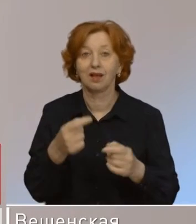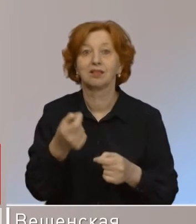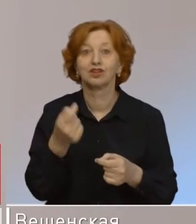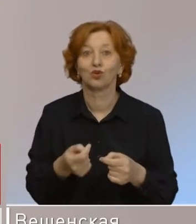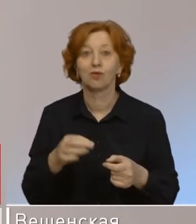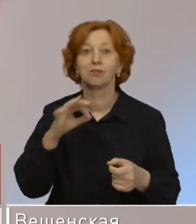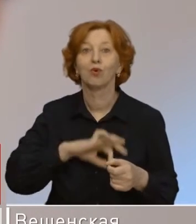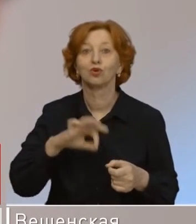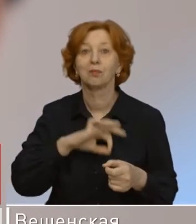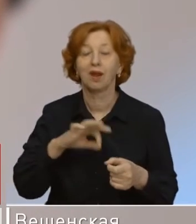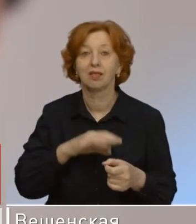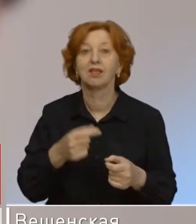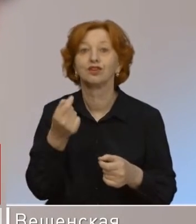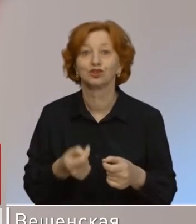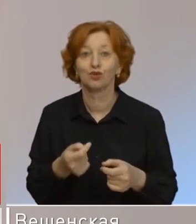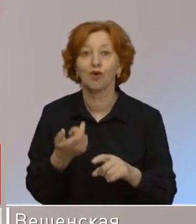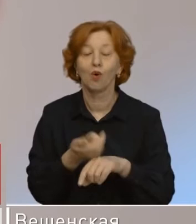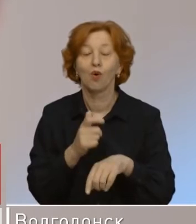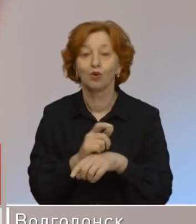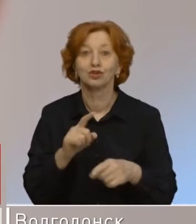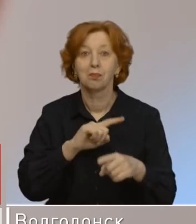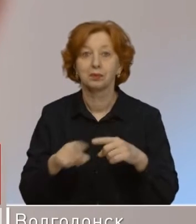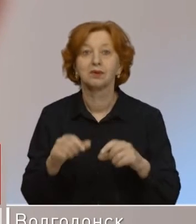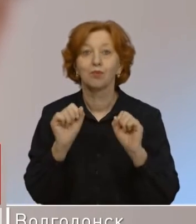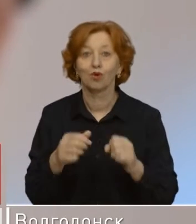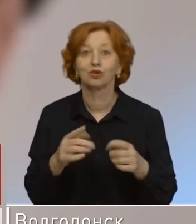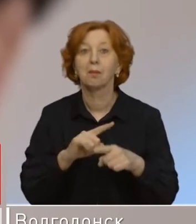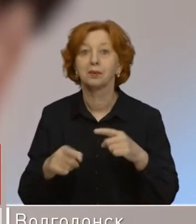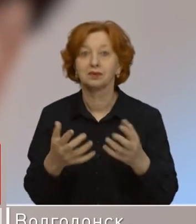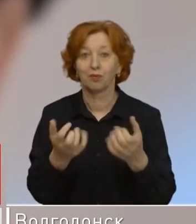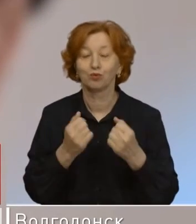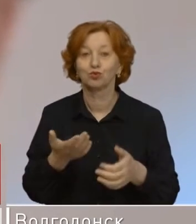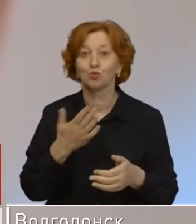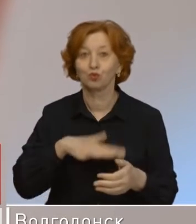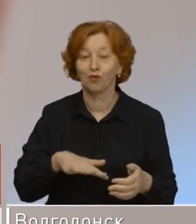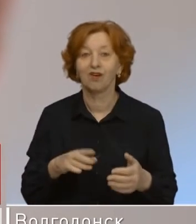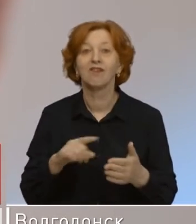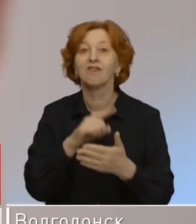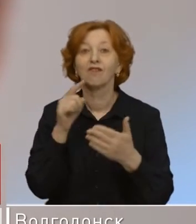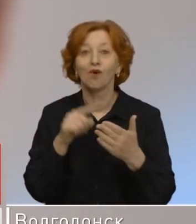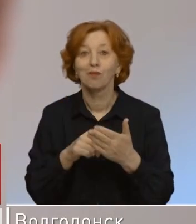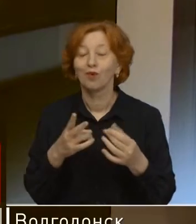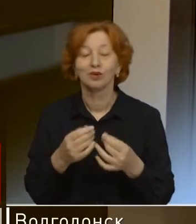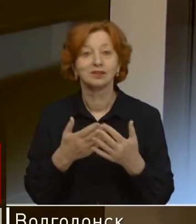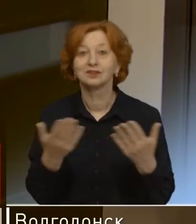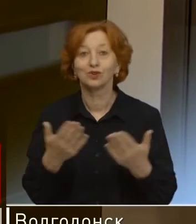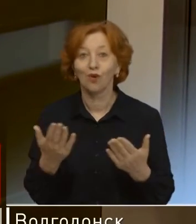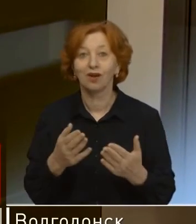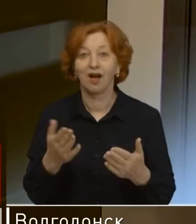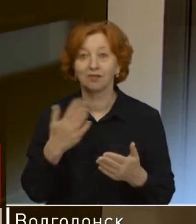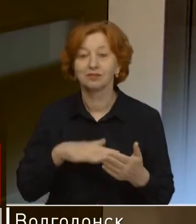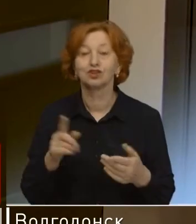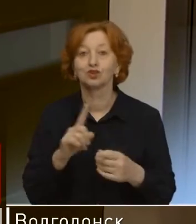потребление фастфуда. Очень быстро можно получить удовольствие. Вопрос, насколько это экологично для нас.